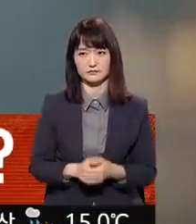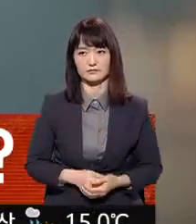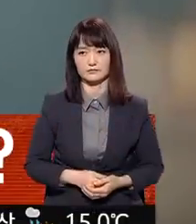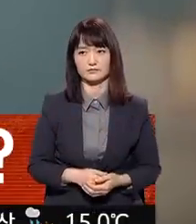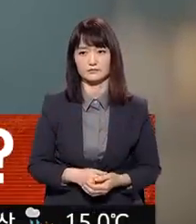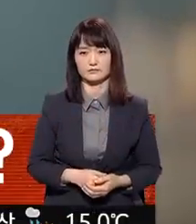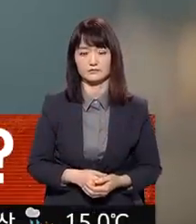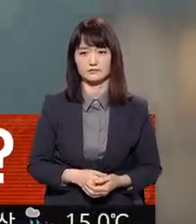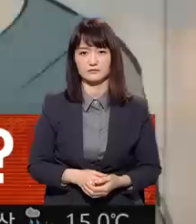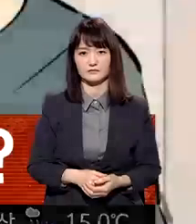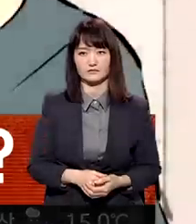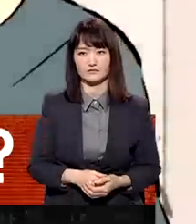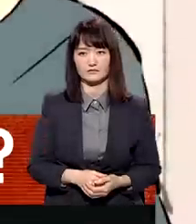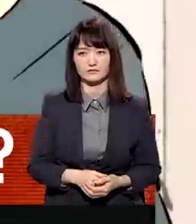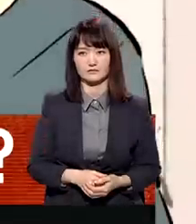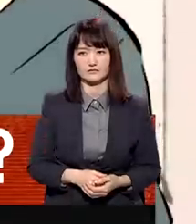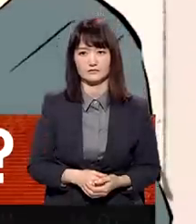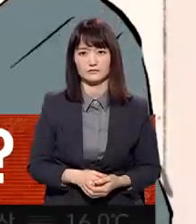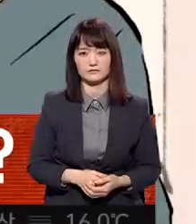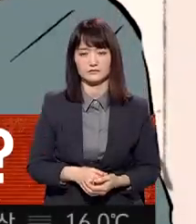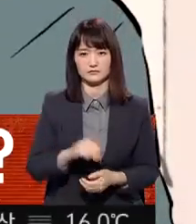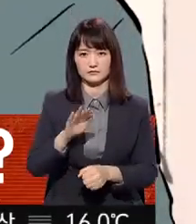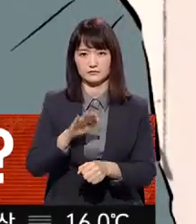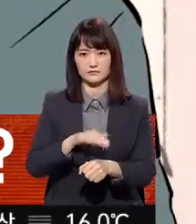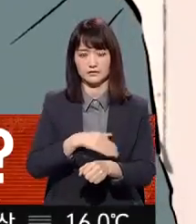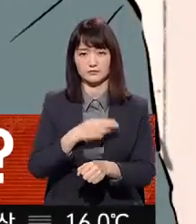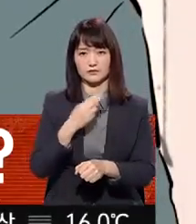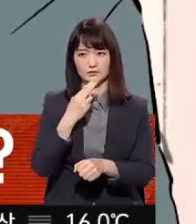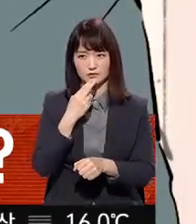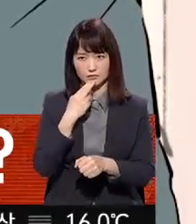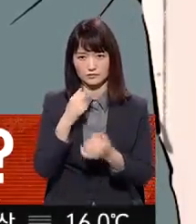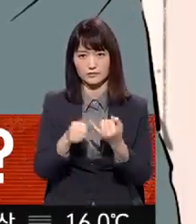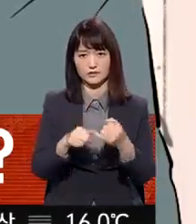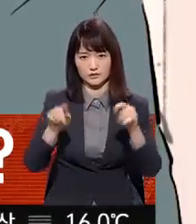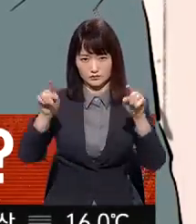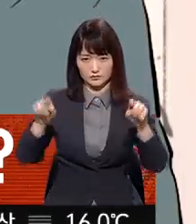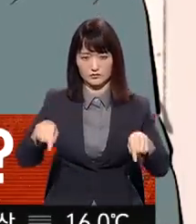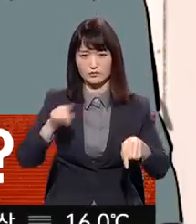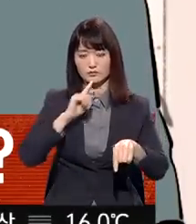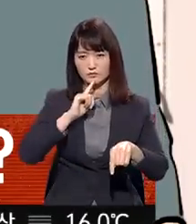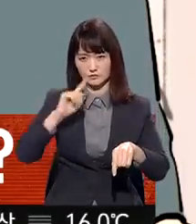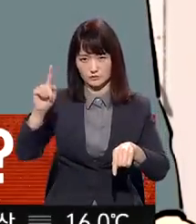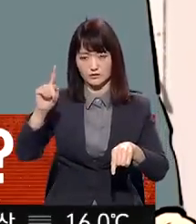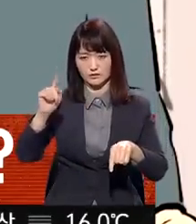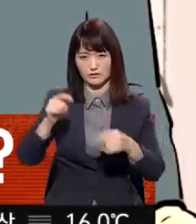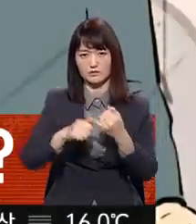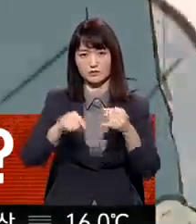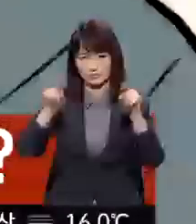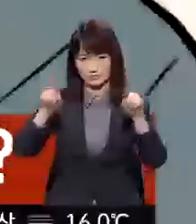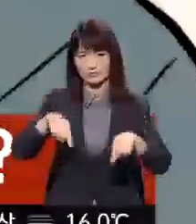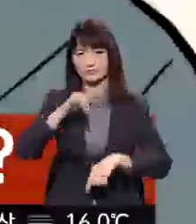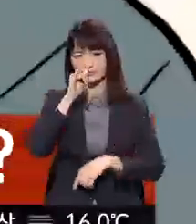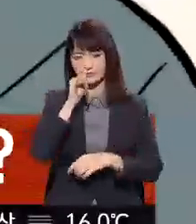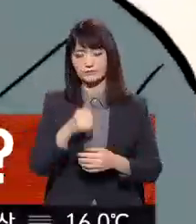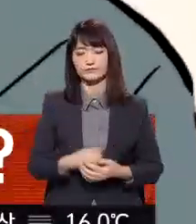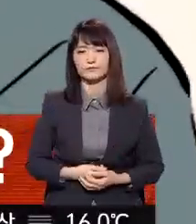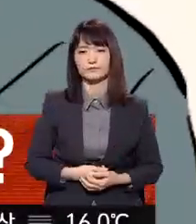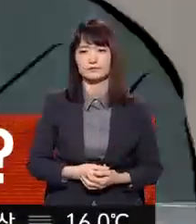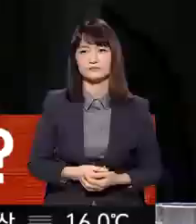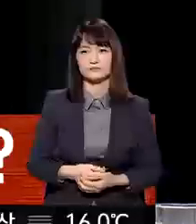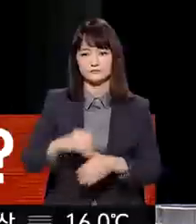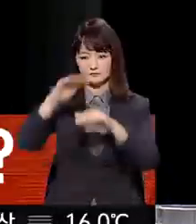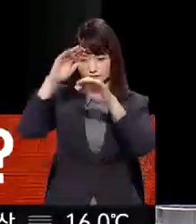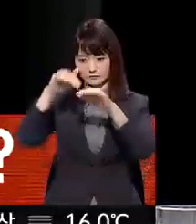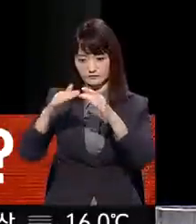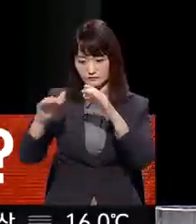유책하지 않음에도 불구하고 이혼이 되는 경우도 있습니다. 예. 자, 저는 말이죠. 개인적으로 이 사연을